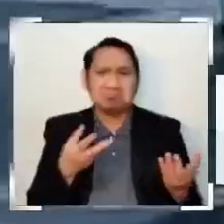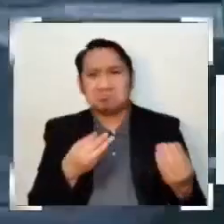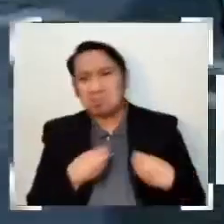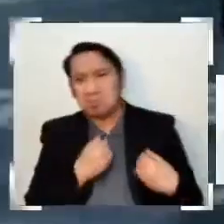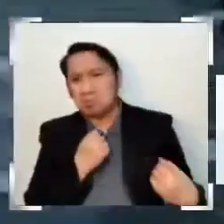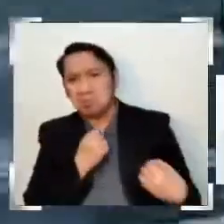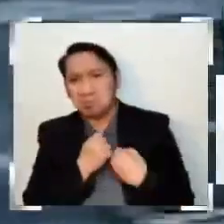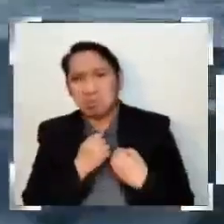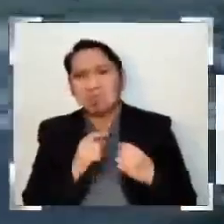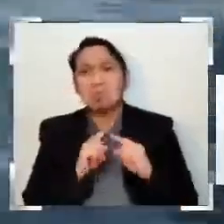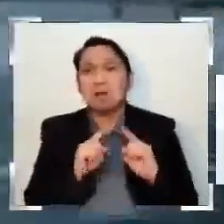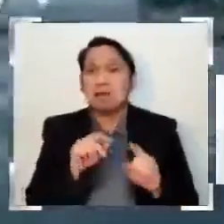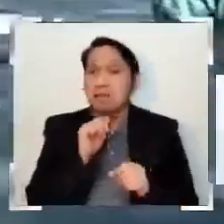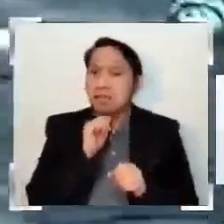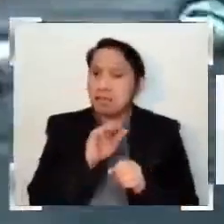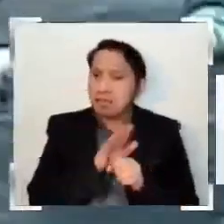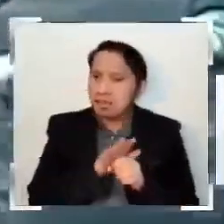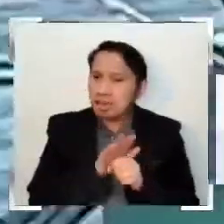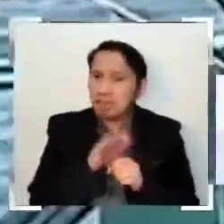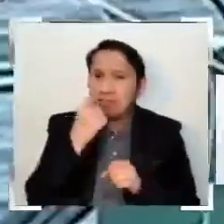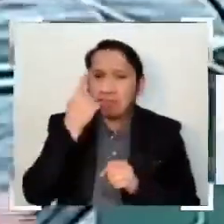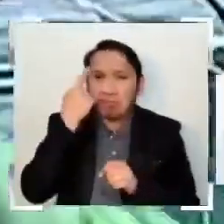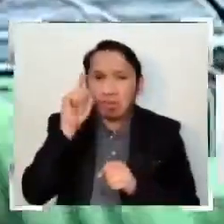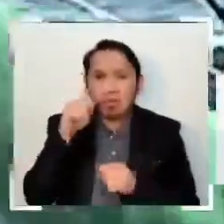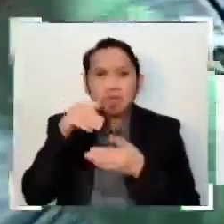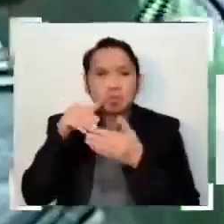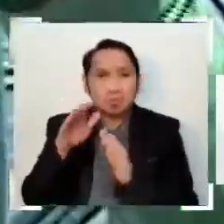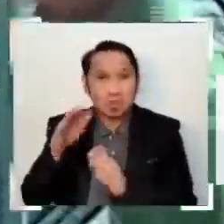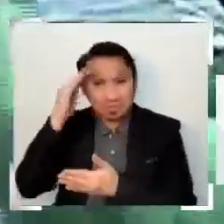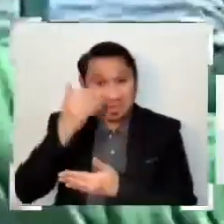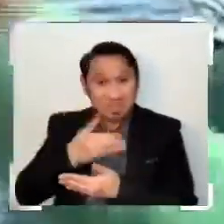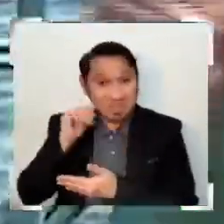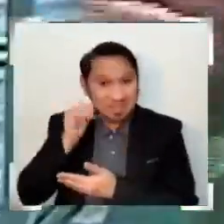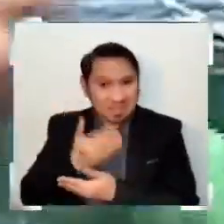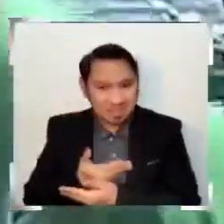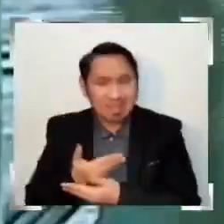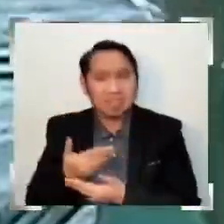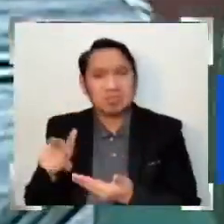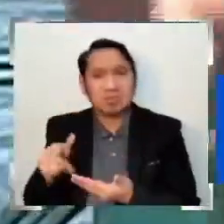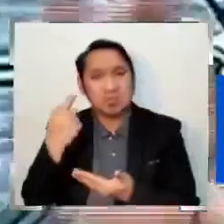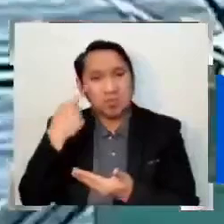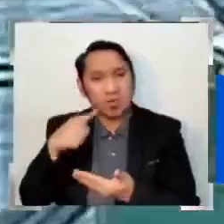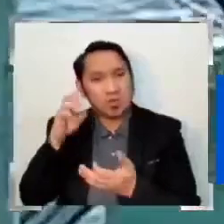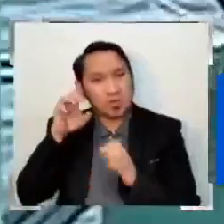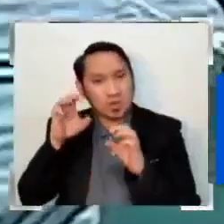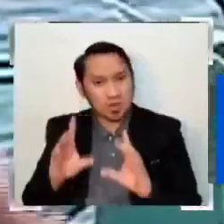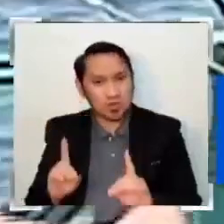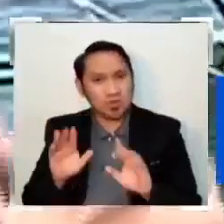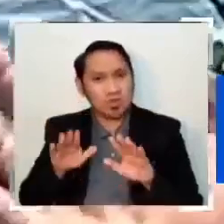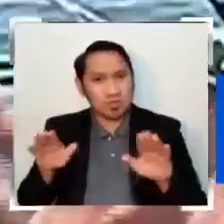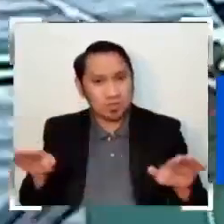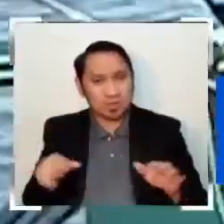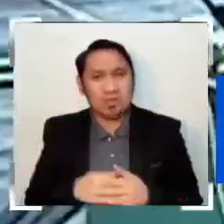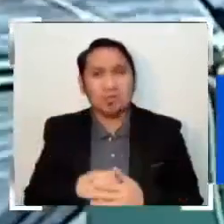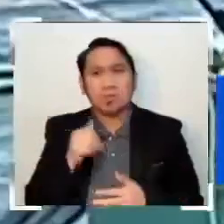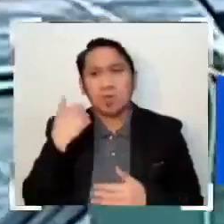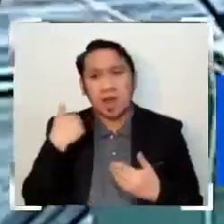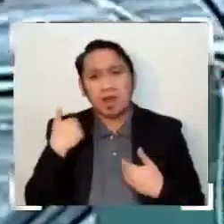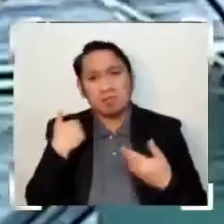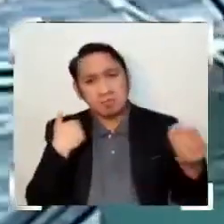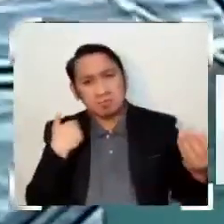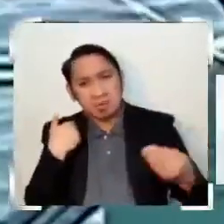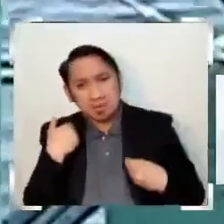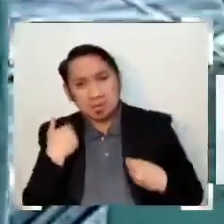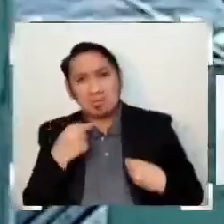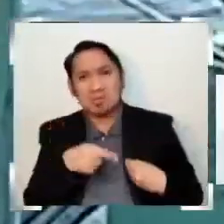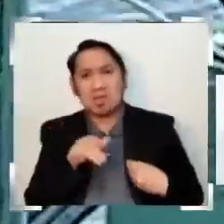sapat para sa pag-aaral ng mga anak. Talagang halos tuwing ikaapat araw may nadating to sa amin, ay yung pira pong pambaon, yun lang